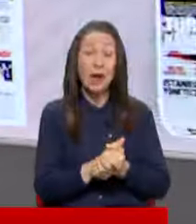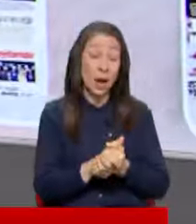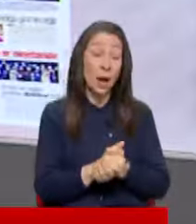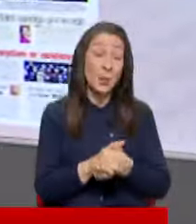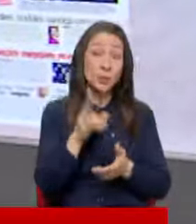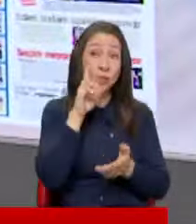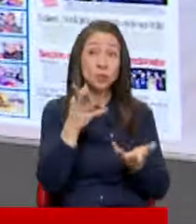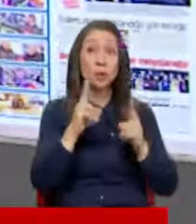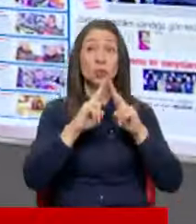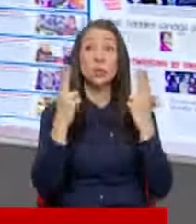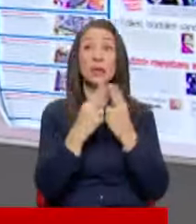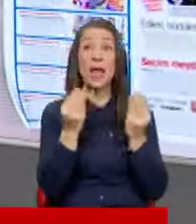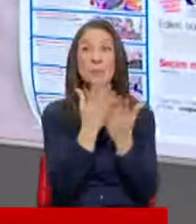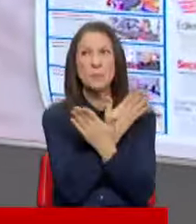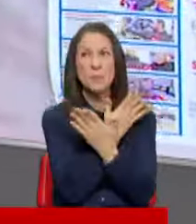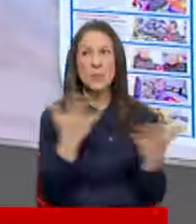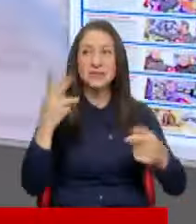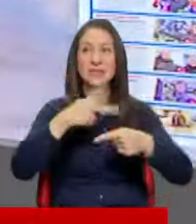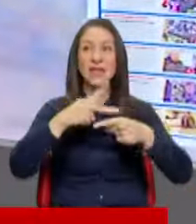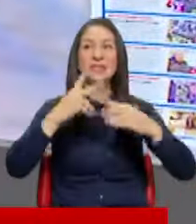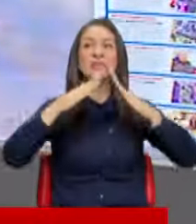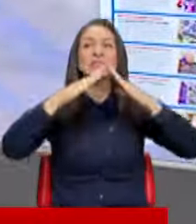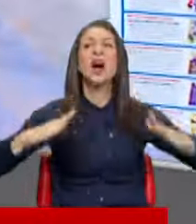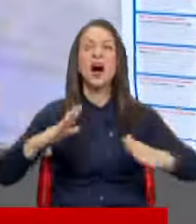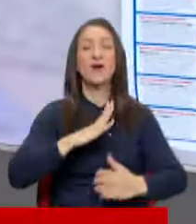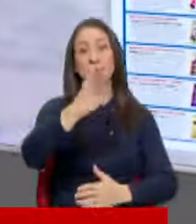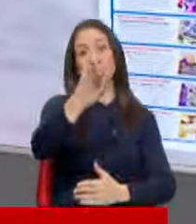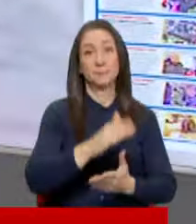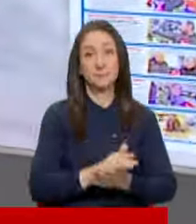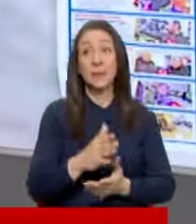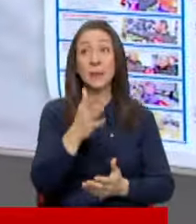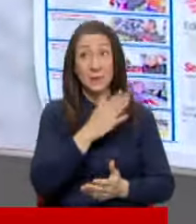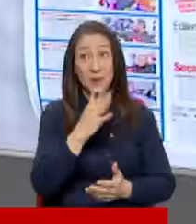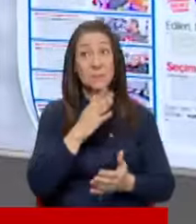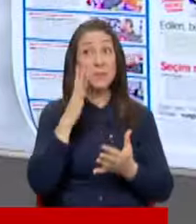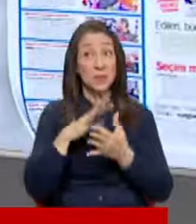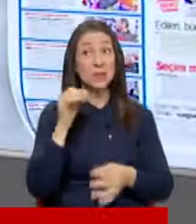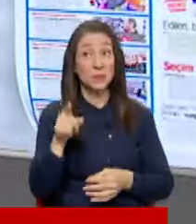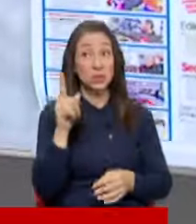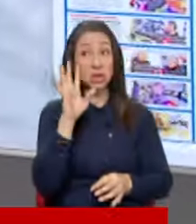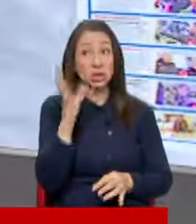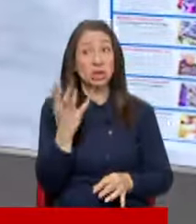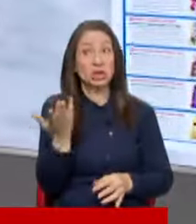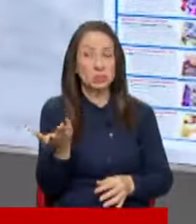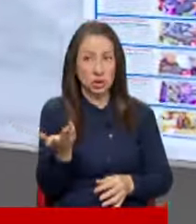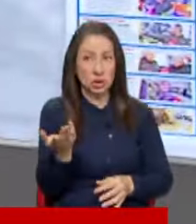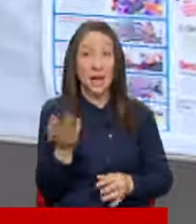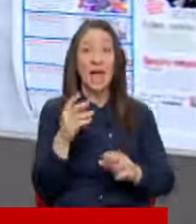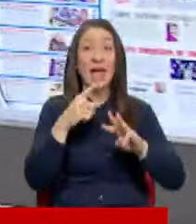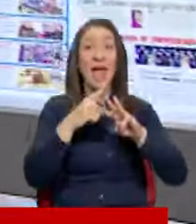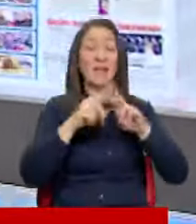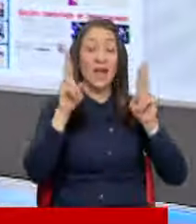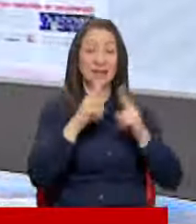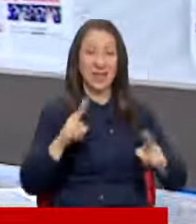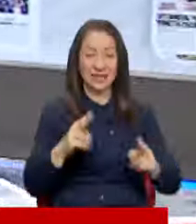Neticede dünyanın en en büyük zehir Dağı var karşımızda bilim insanları da bunun şaşkınlığını yaşıyor Evrensel